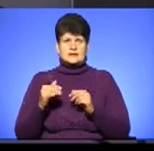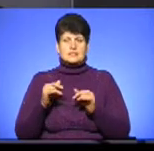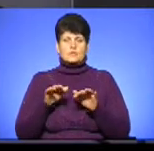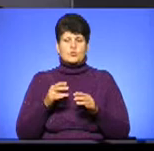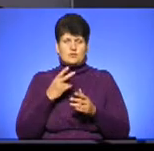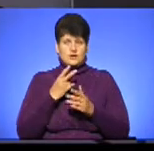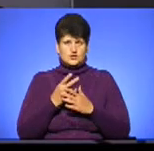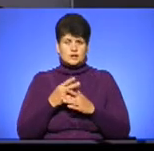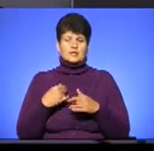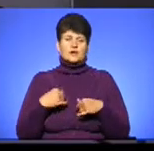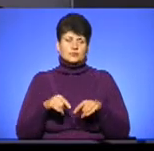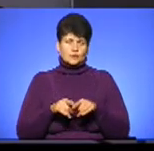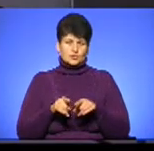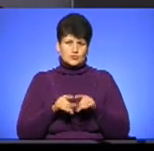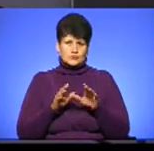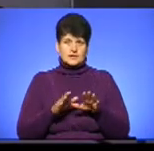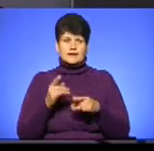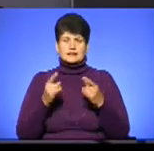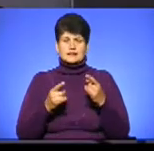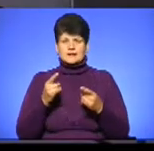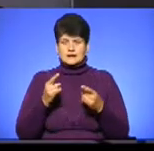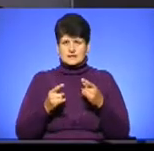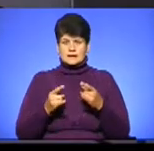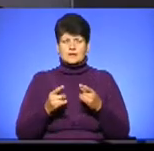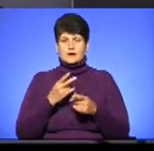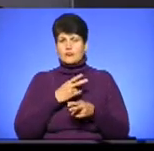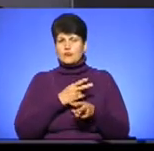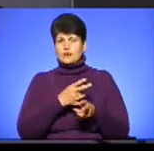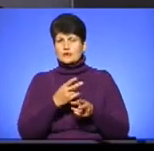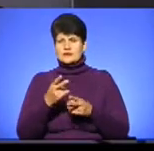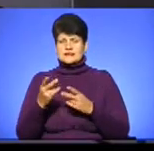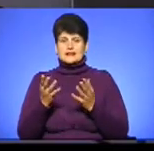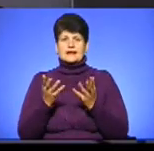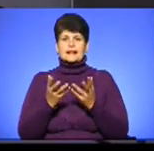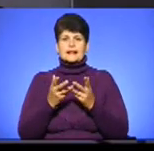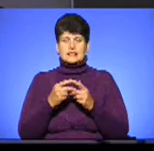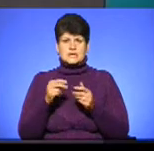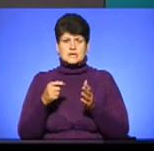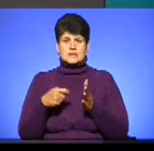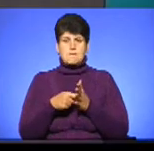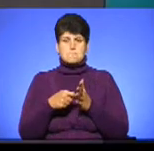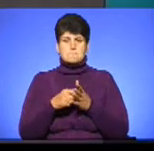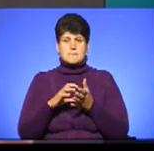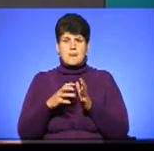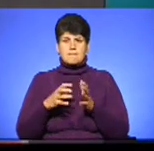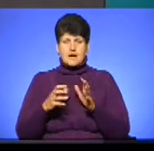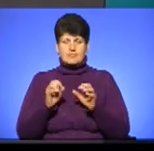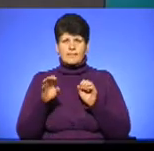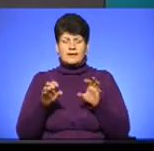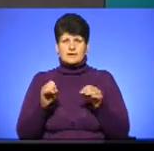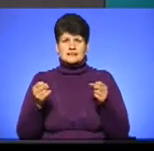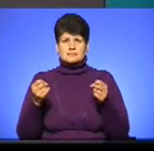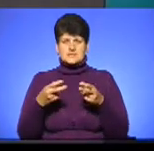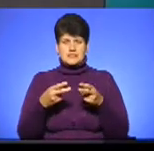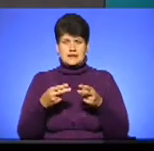ви бачили, точно так же, як на телеекрані, подивитися кількість приманок, яка, значить, кинута, спеціальний там